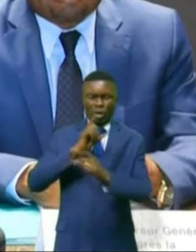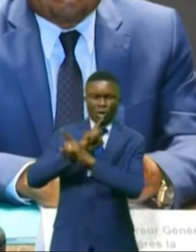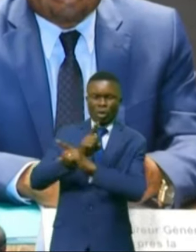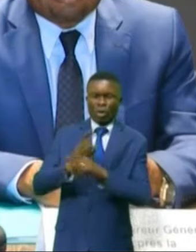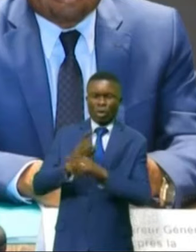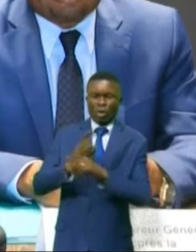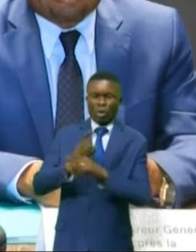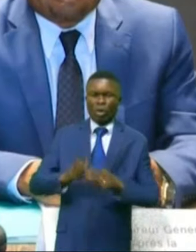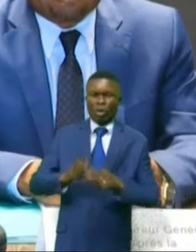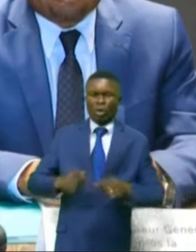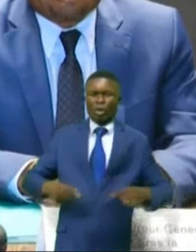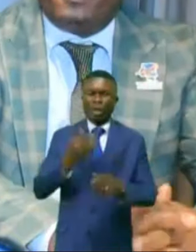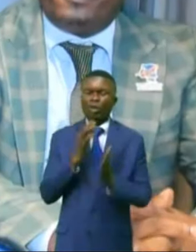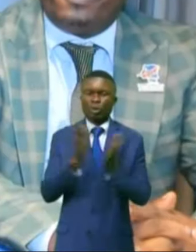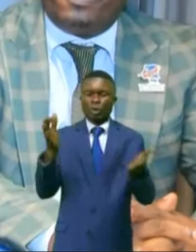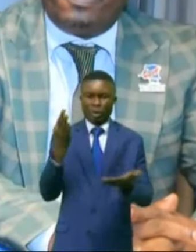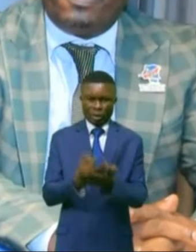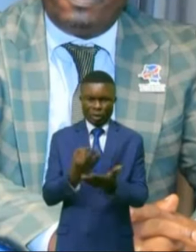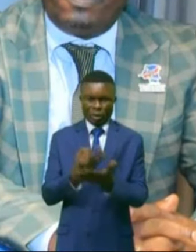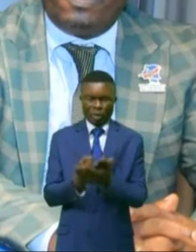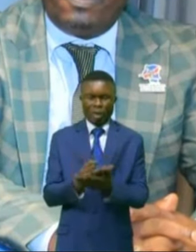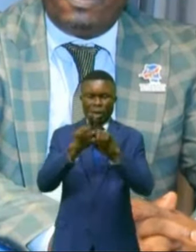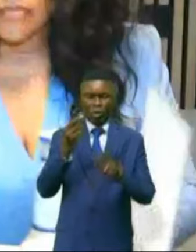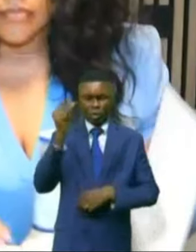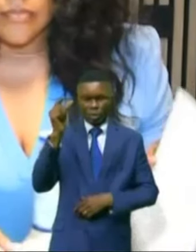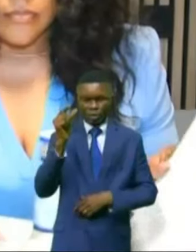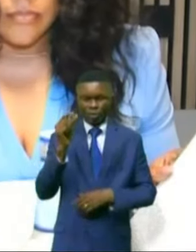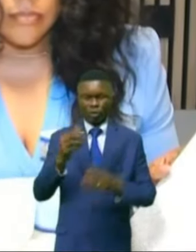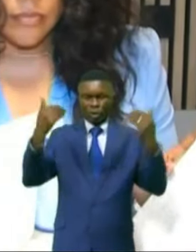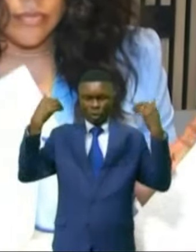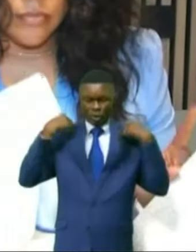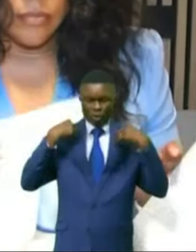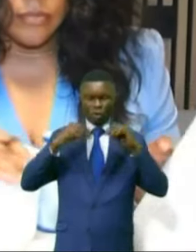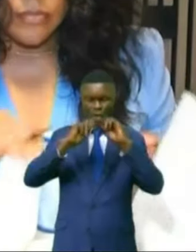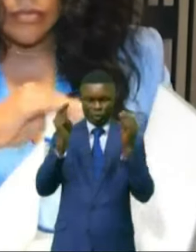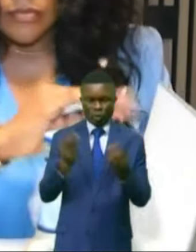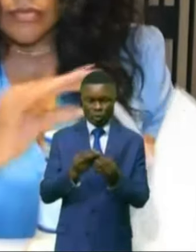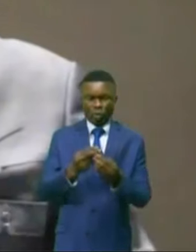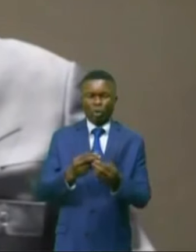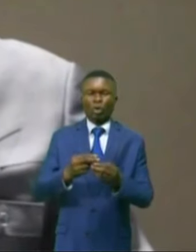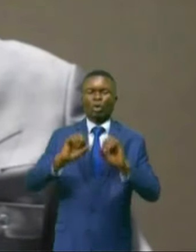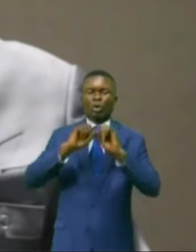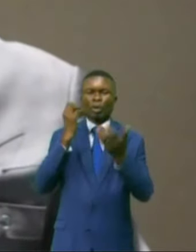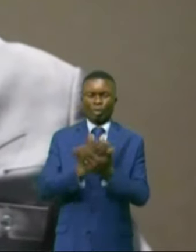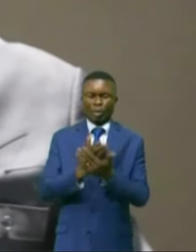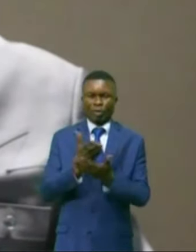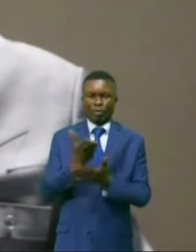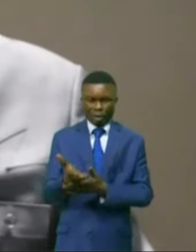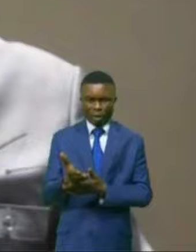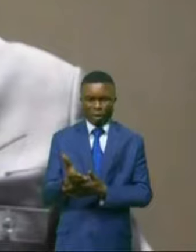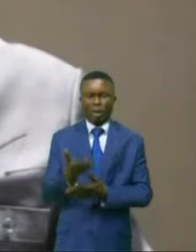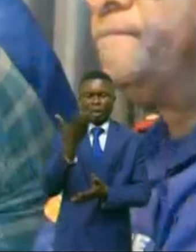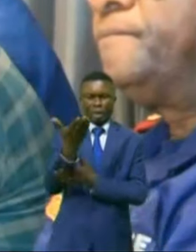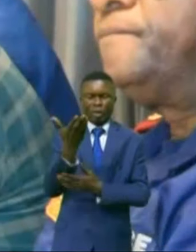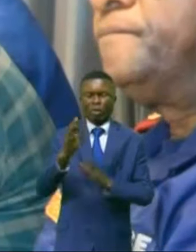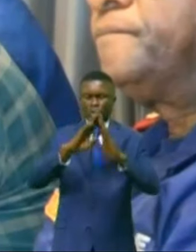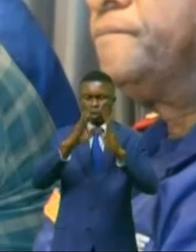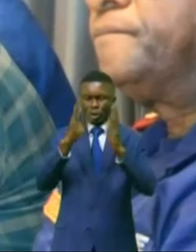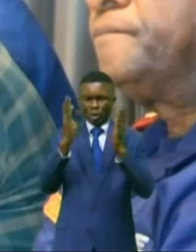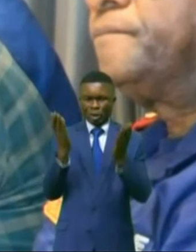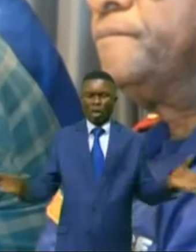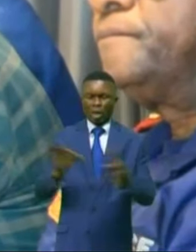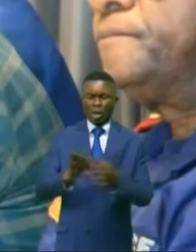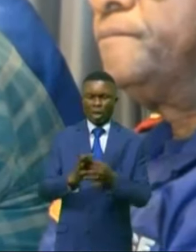nature, de l'inspection des mines, de l'autorité de la sous-traitance. La CNRF lance un appel à la mutualisation des